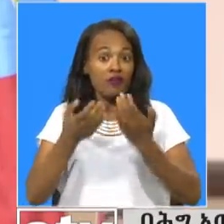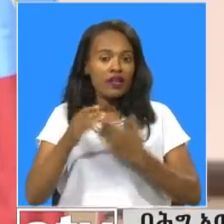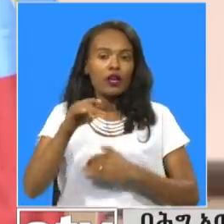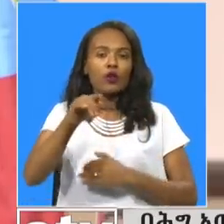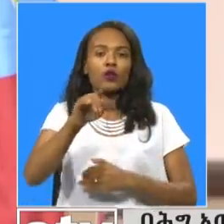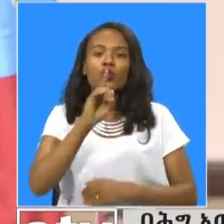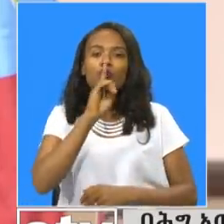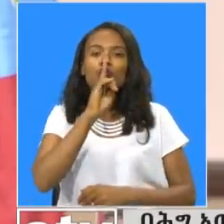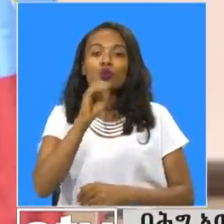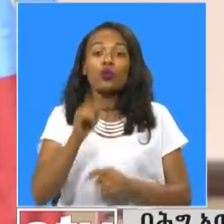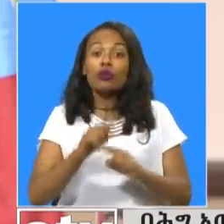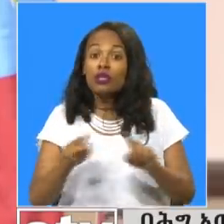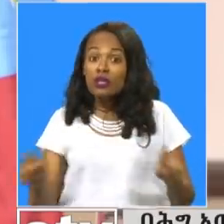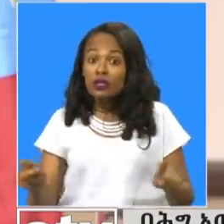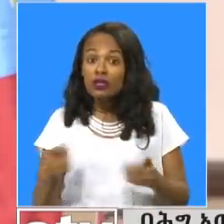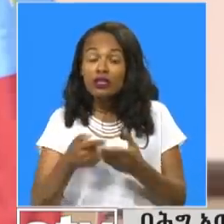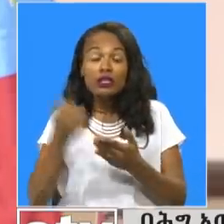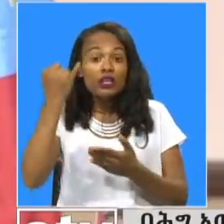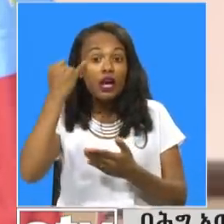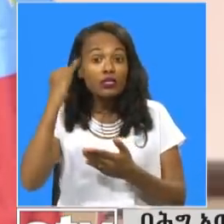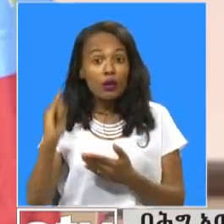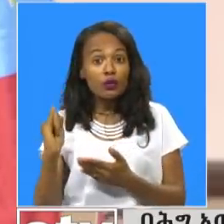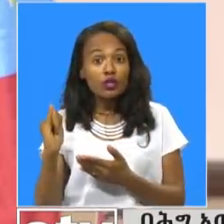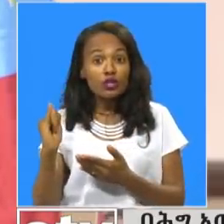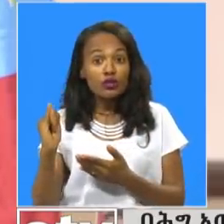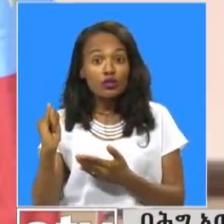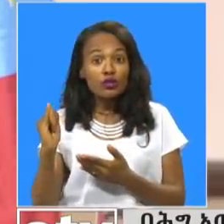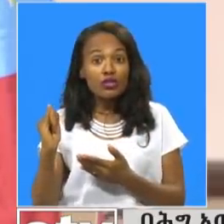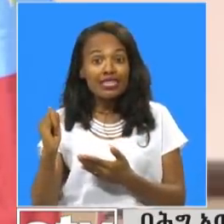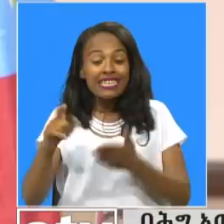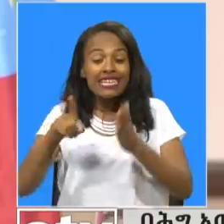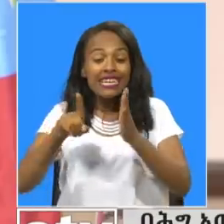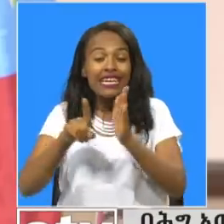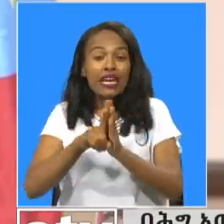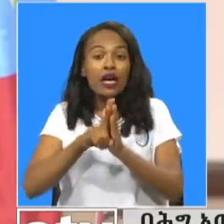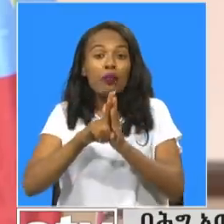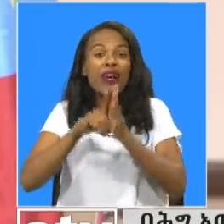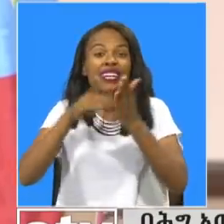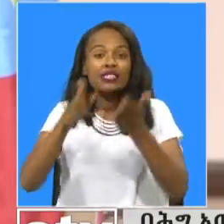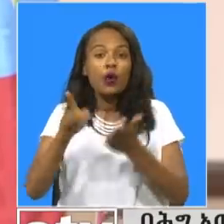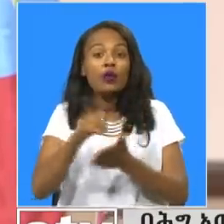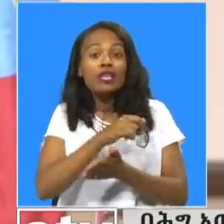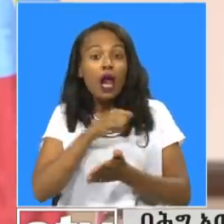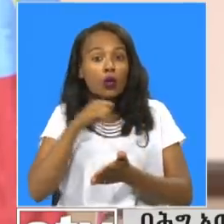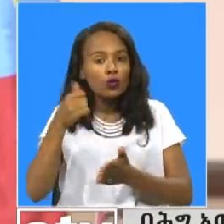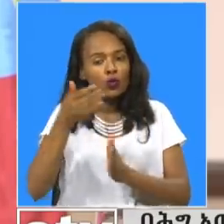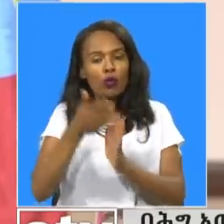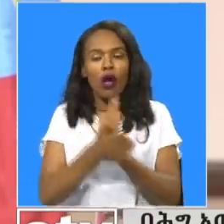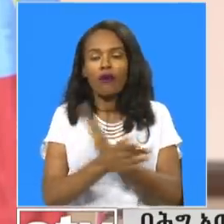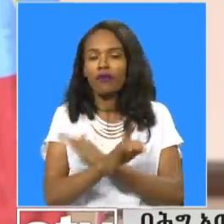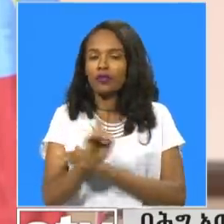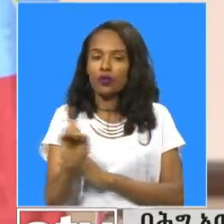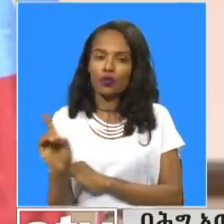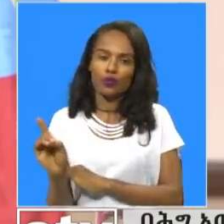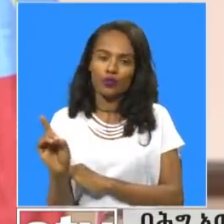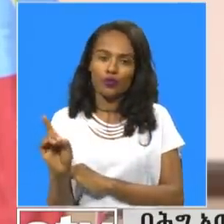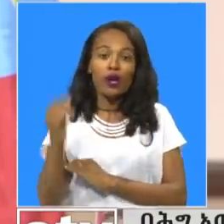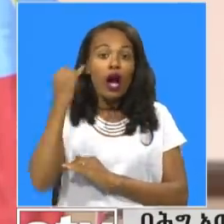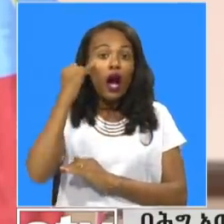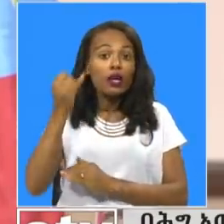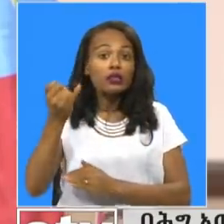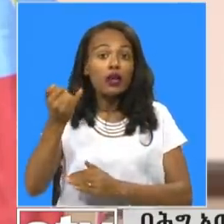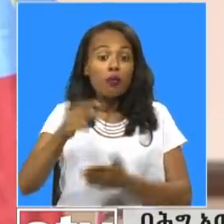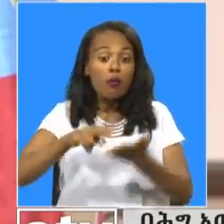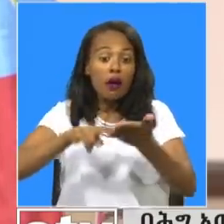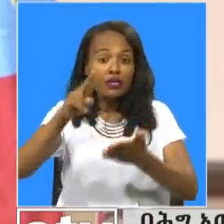ነው። ነገር ግን እነዚህ ሀሳቦች ይህ ህገ መንግስታዊ ስለሆኑ አይፈጸሙም። ሀሳብ